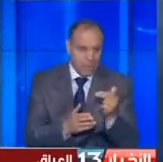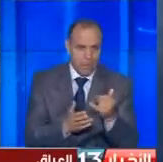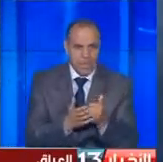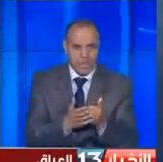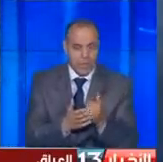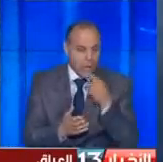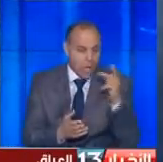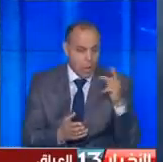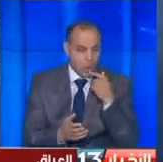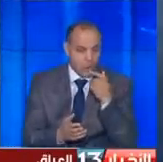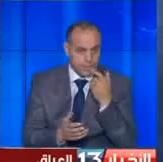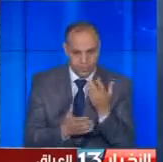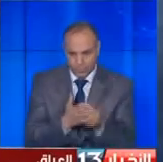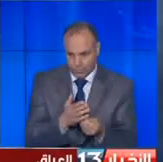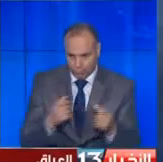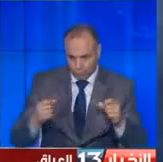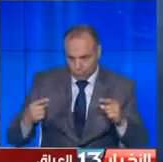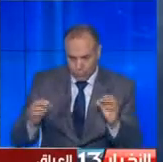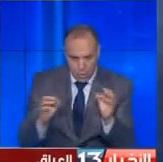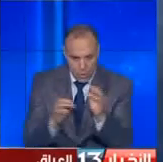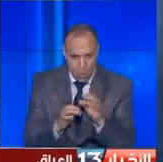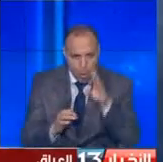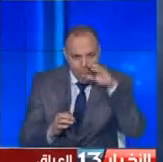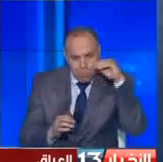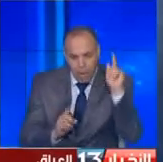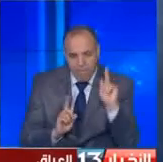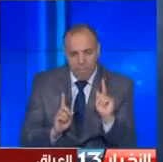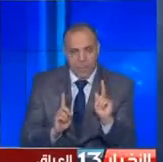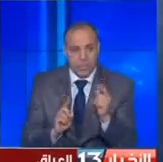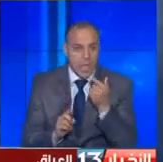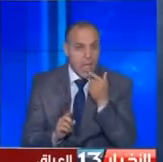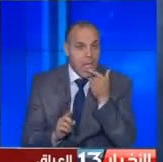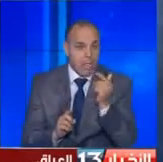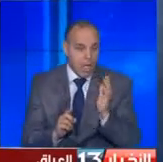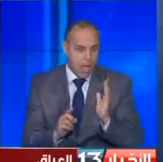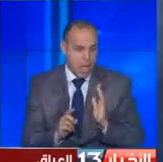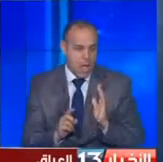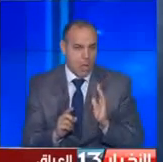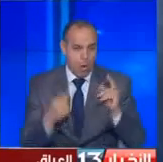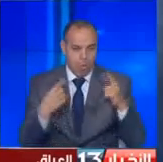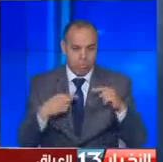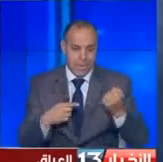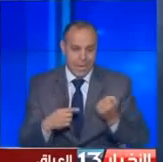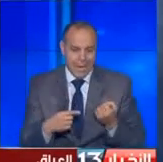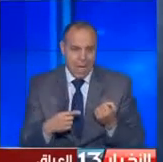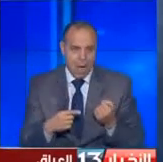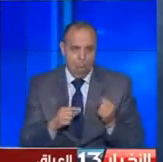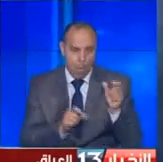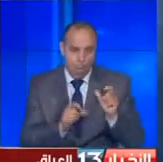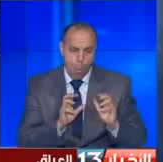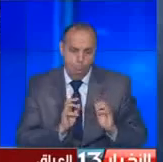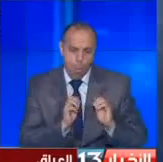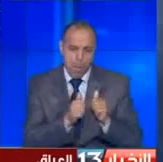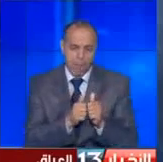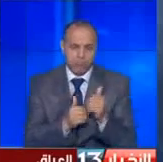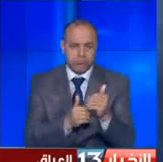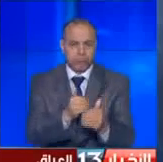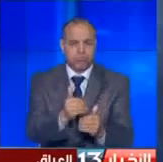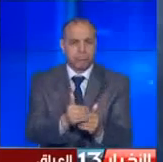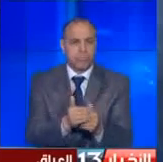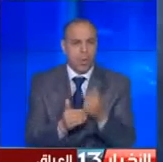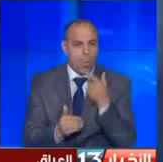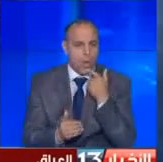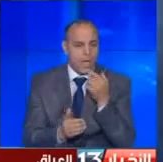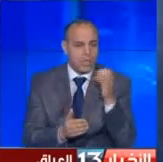المدينة في غياب أي مقاتل من البشمركة. وأضاف أن قوات مكافحة الإرهاب والحشد الشعبي تقدمت